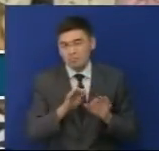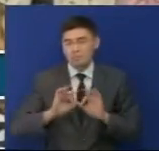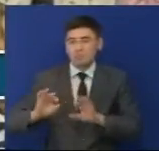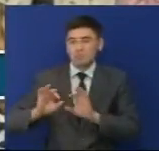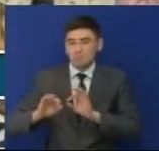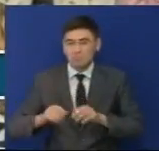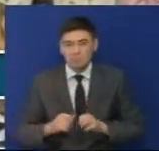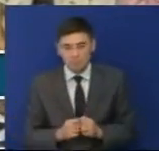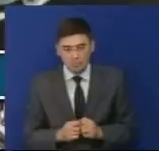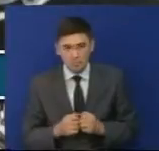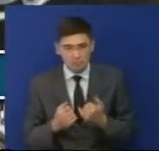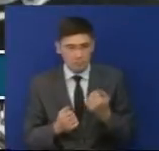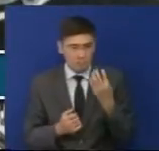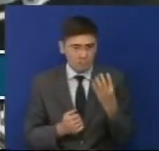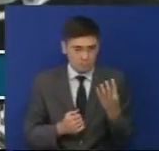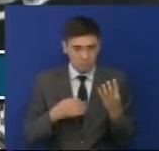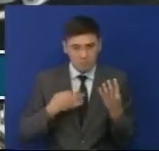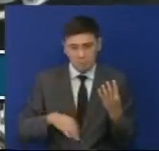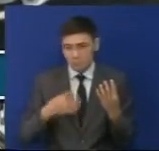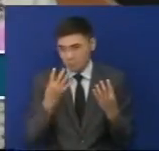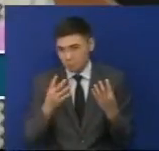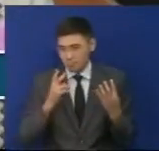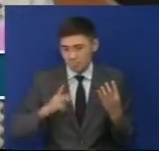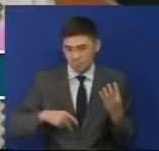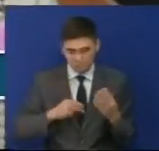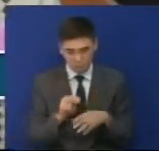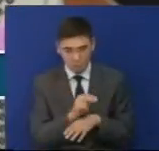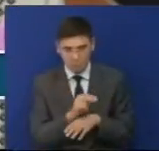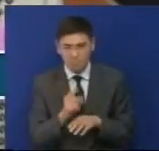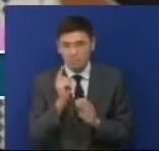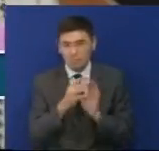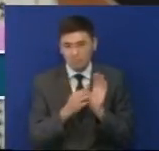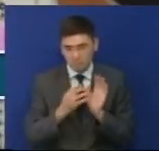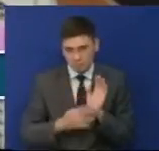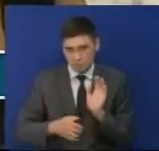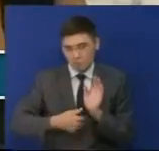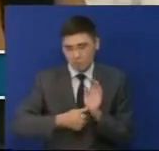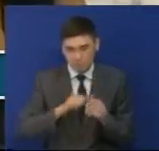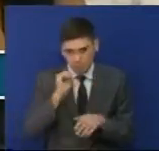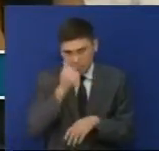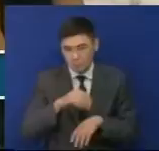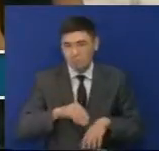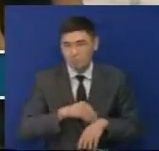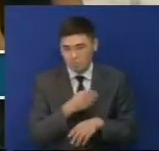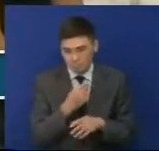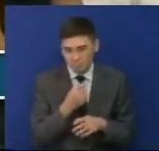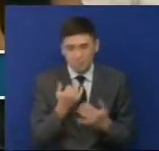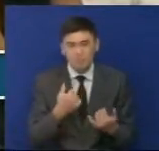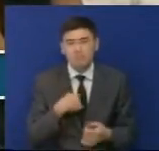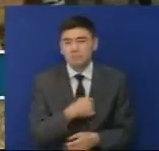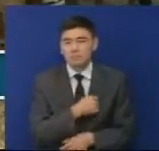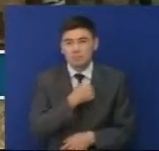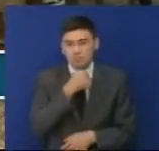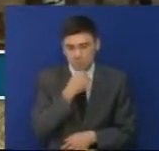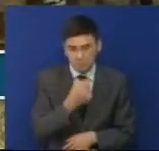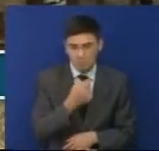Бүгінде 4 ұл 4 қыз тәрбиелеп отырған Мұқашевтар әулеті отбасын 1996 жылы құрыпты. Балаларының ең үлкені 21 жаста